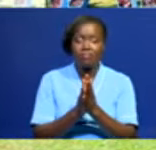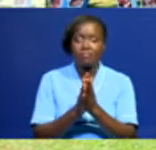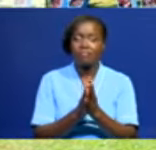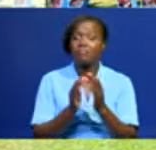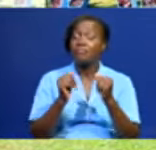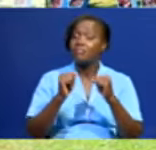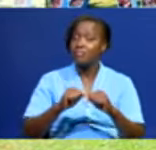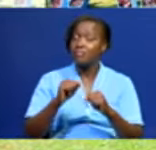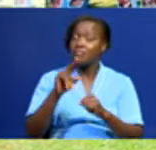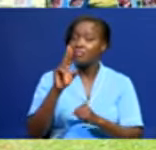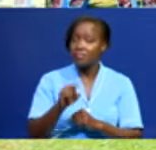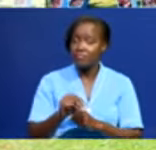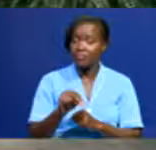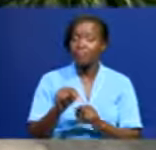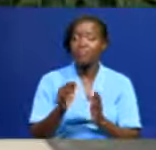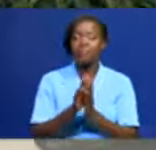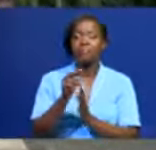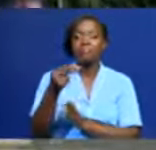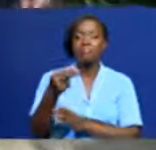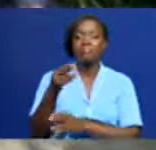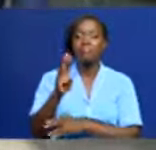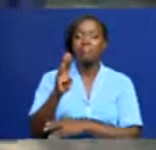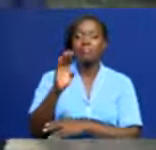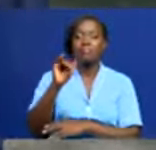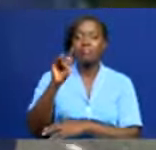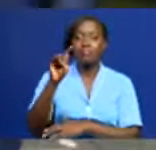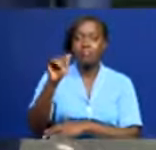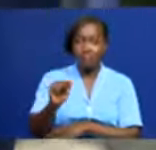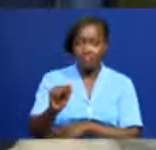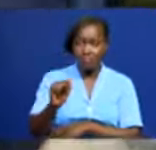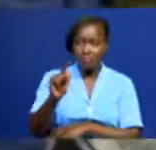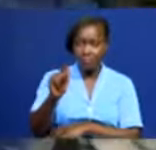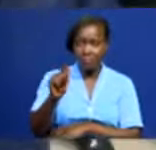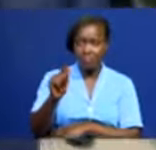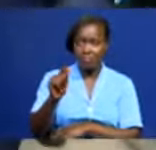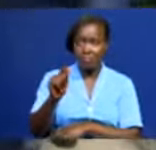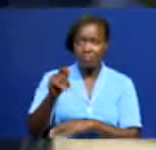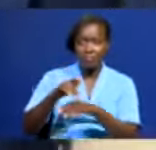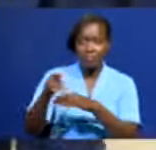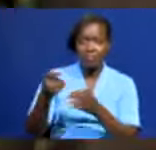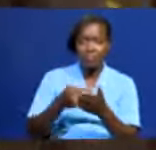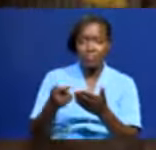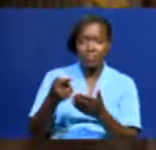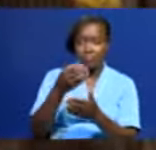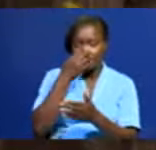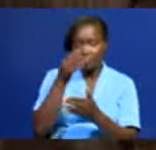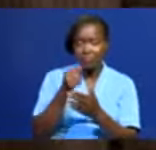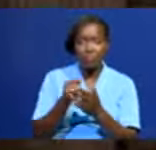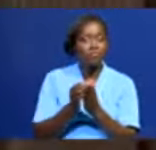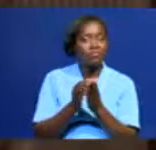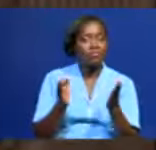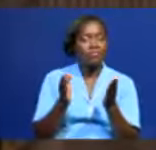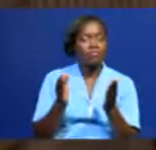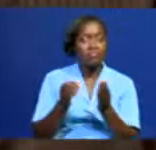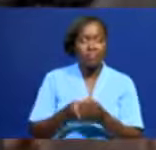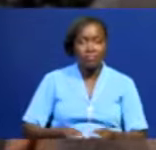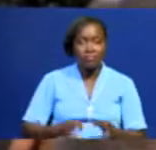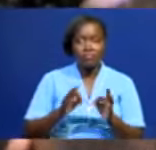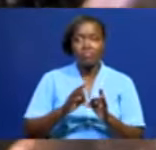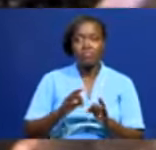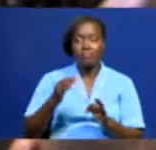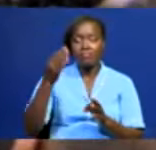wa Mataifa kuhusu makazi. Awali Jumaa hii, Rais William Ruto, ambaye alifungua rasmi kikao cha pili cha